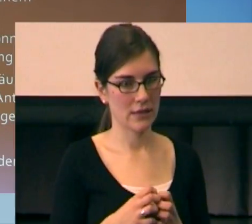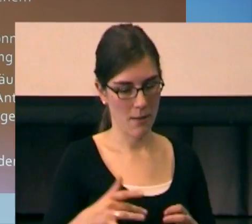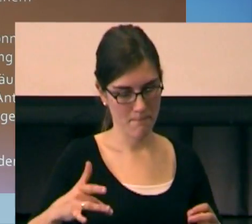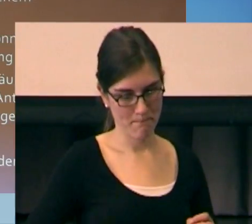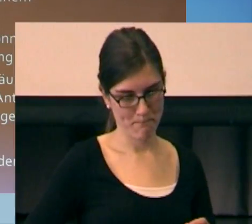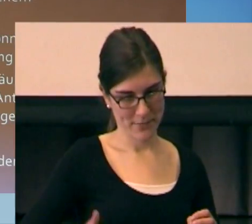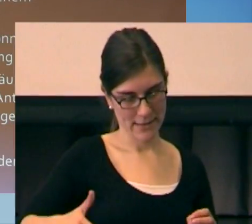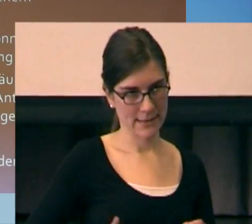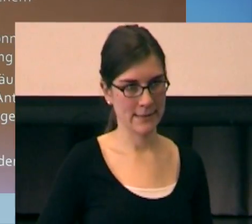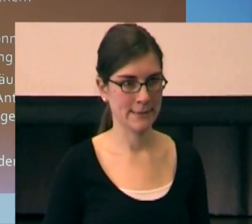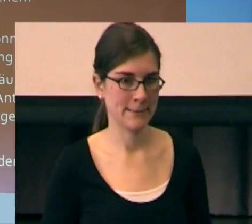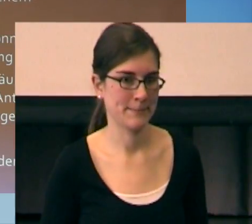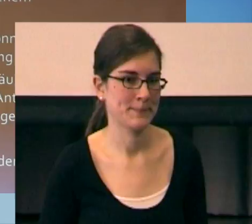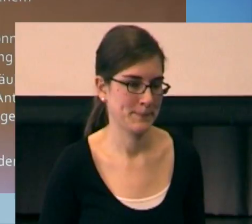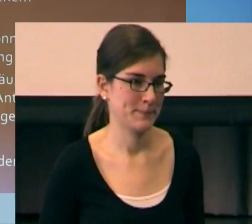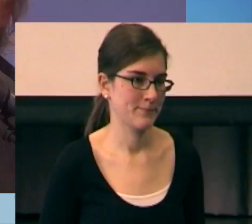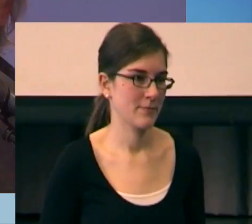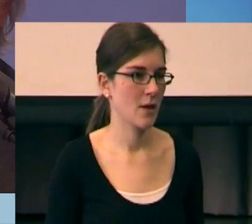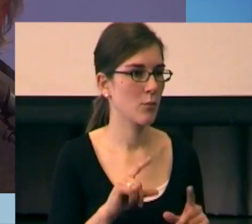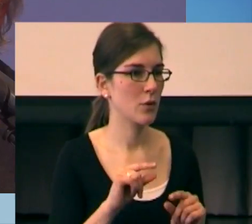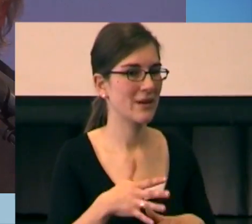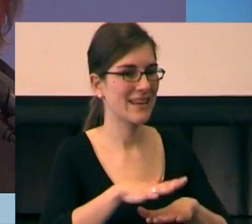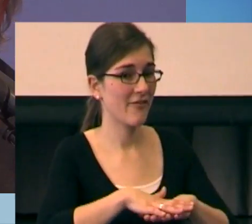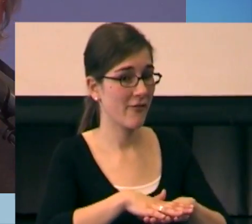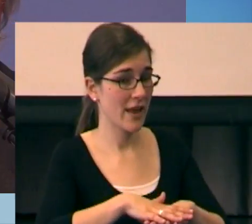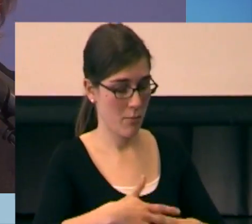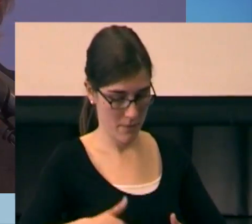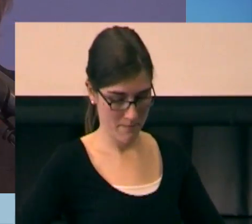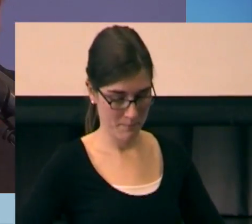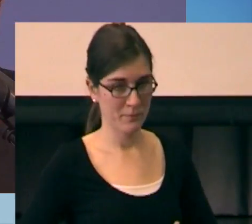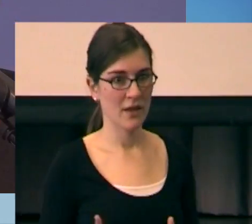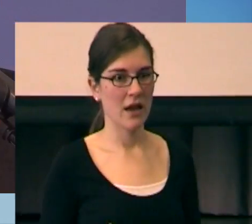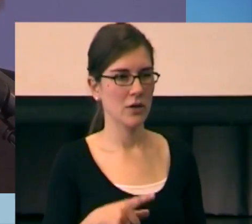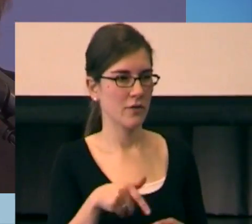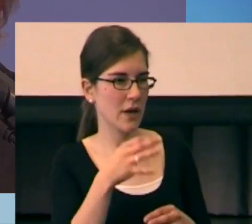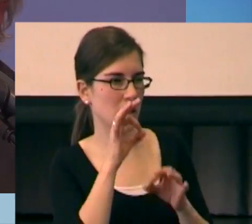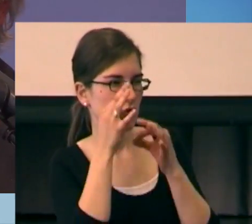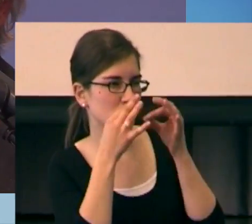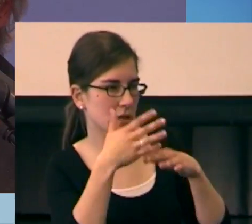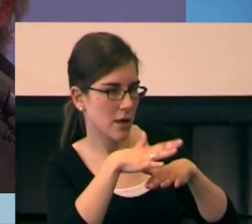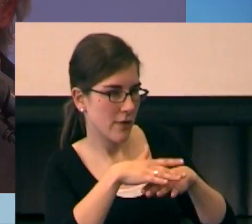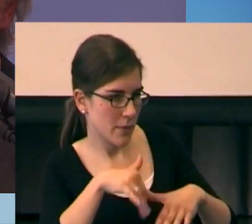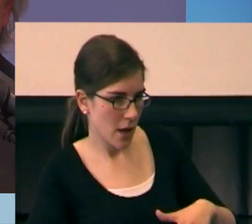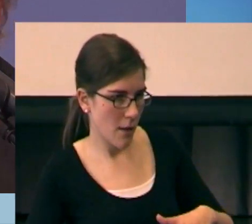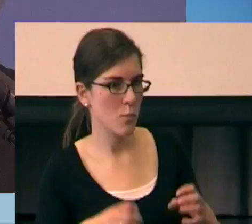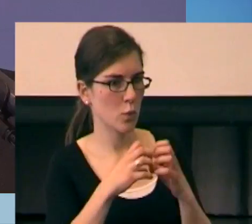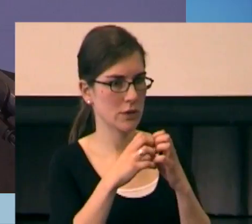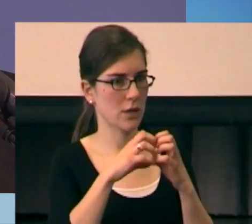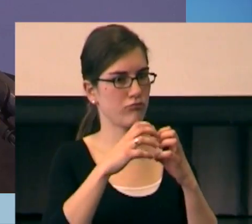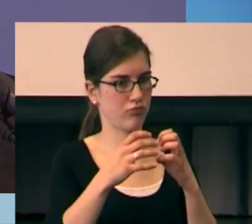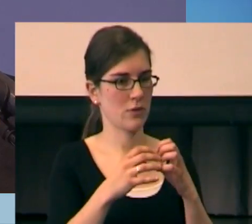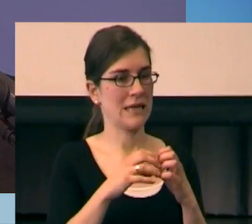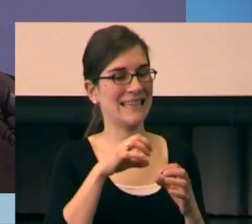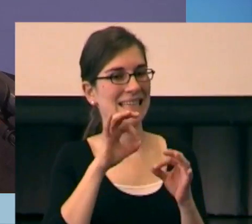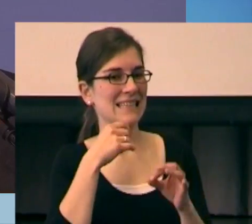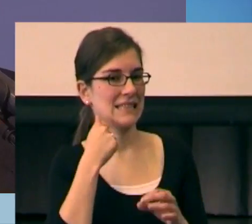Prostatabiopsie entnommen. Das heißt, wir entnehmen Gewebe aus definierten Arealen der Prostata. In ganz